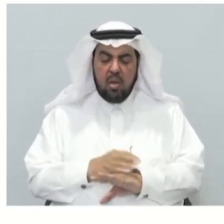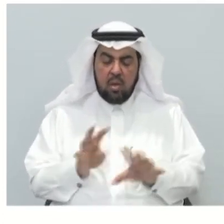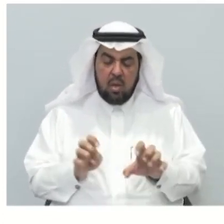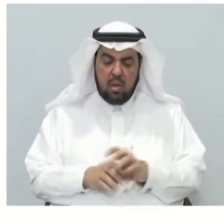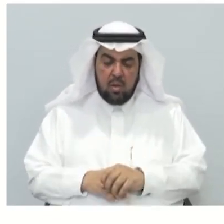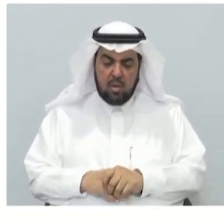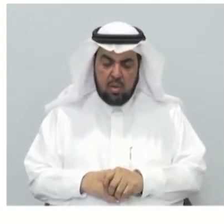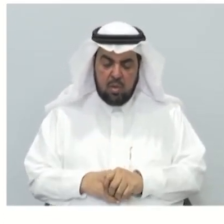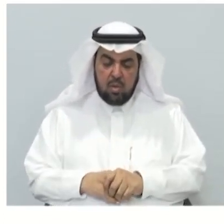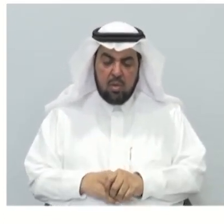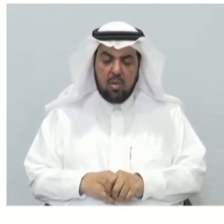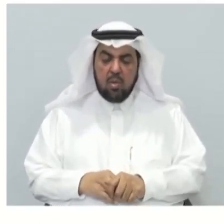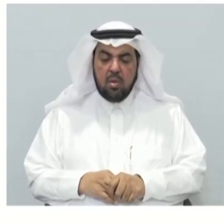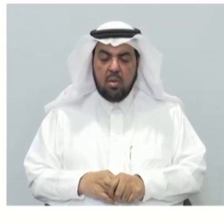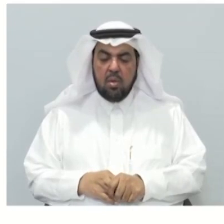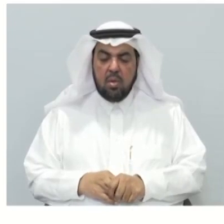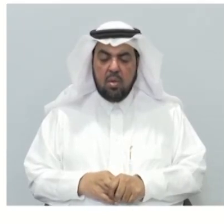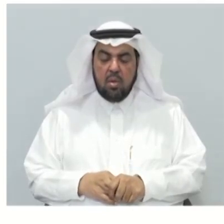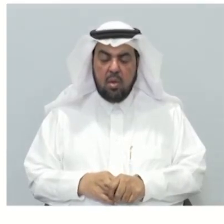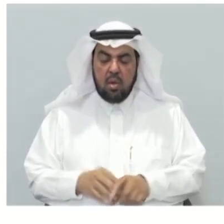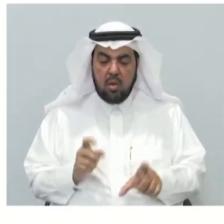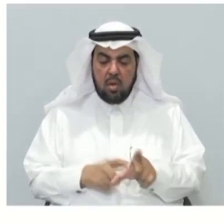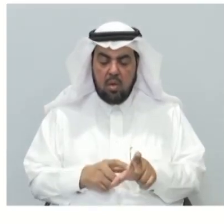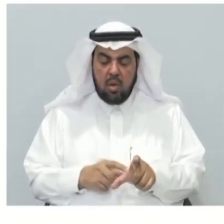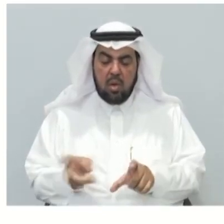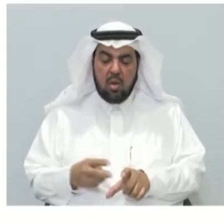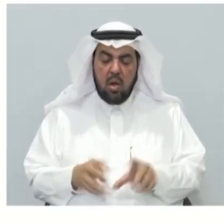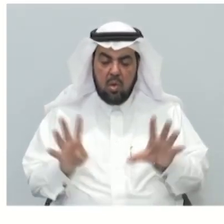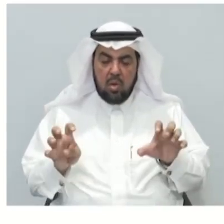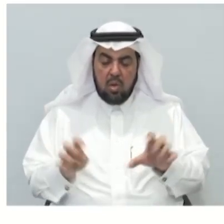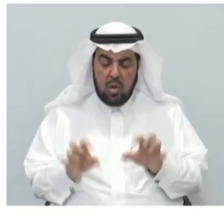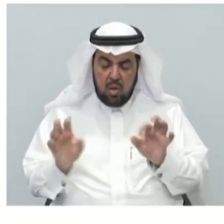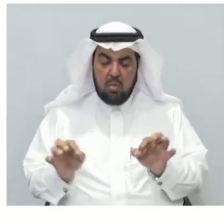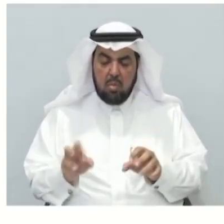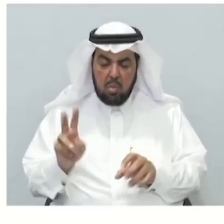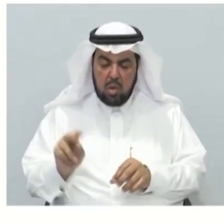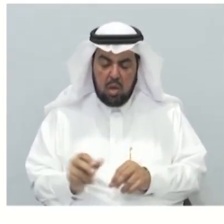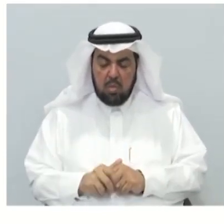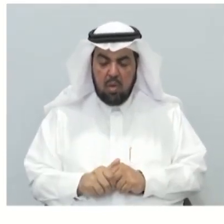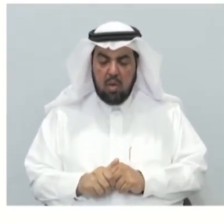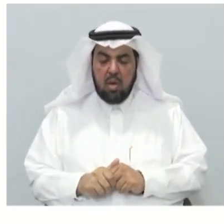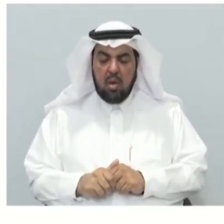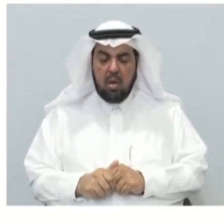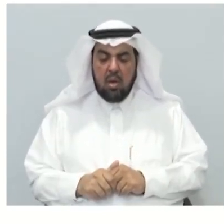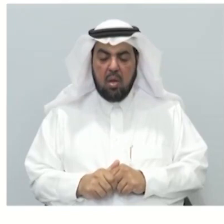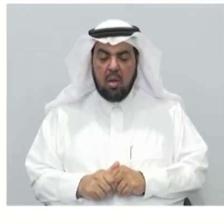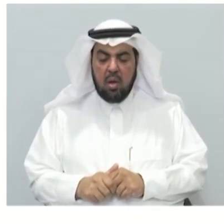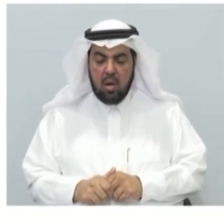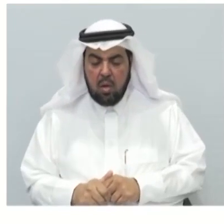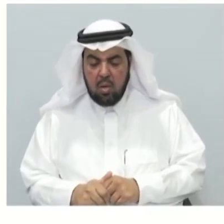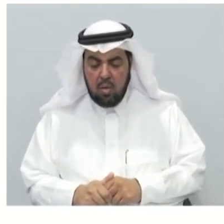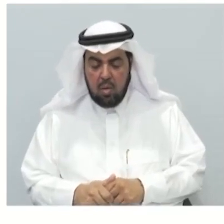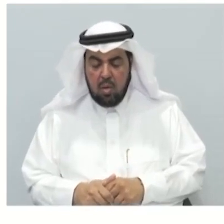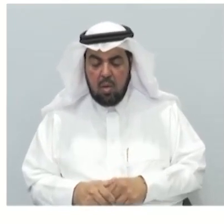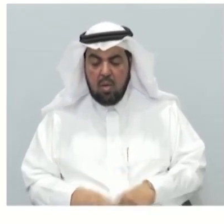90 درجه احنا عرفنا الان ان الزاويتين متطابقتين ومعطي هنا اي س لاحظ معي الشكل هذا هو